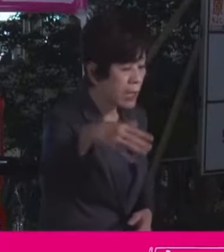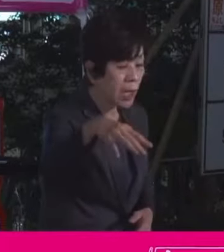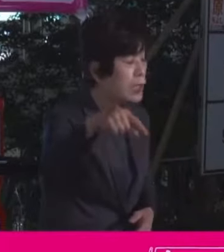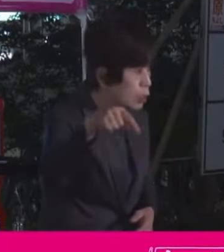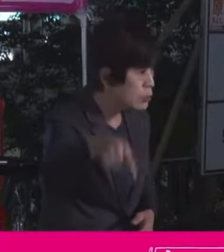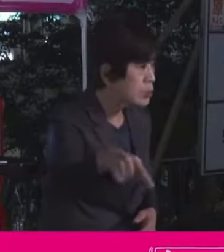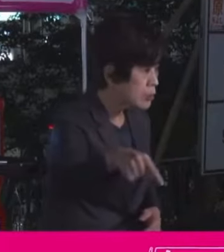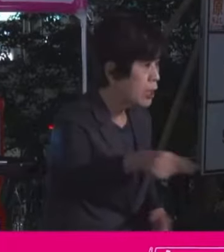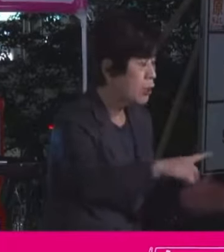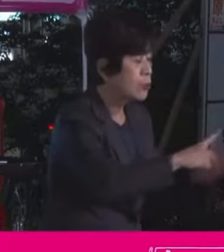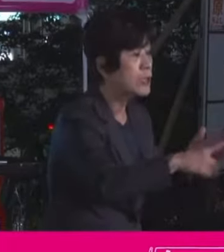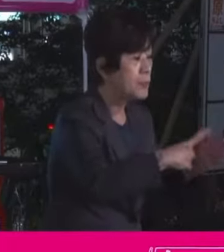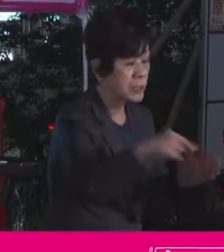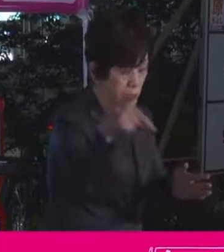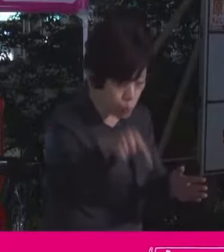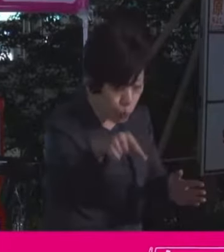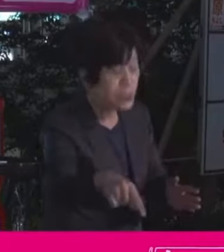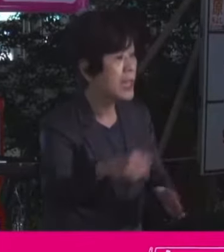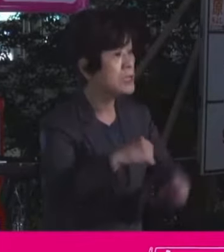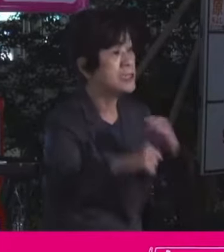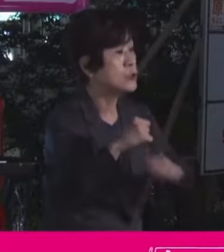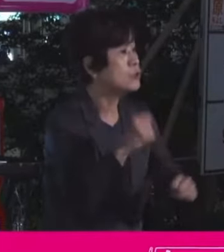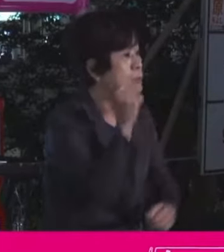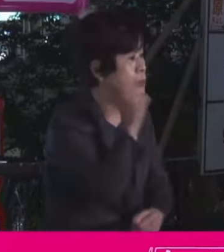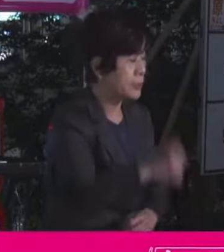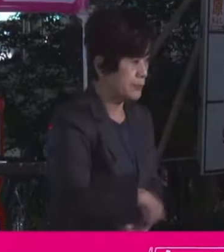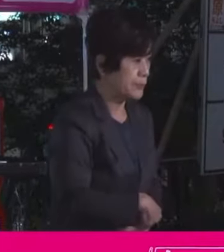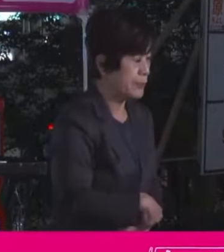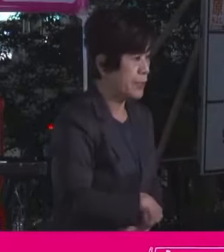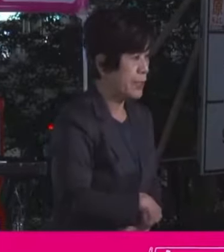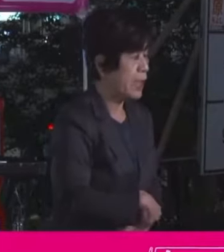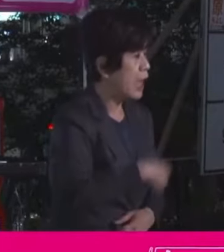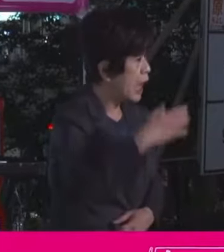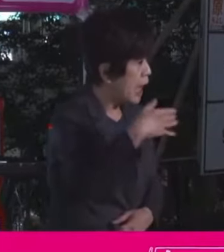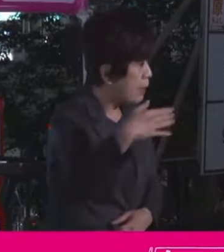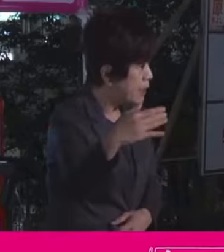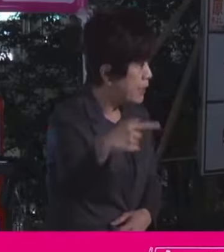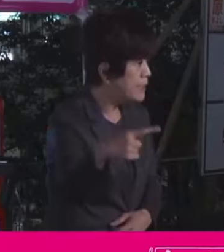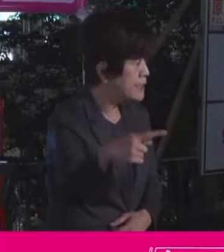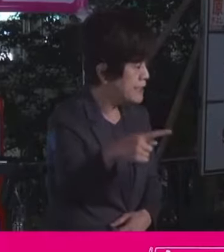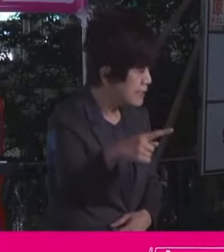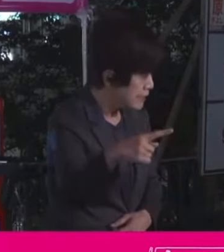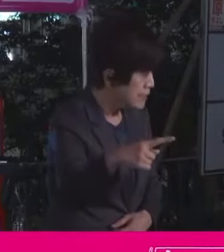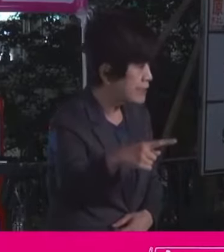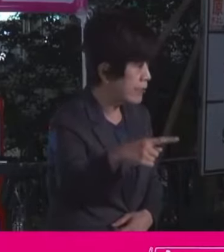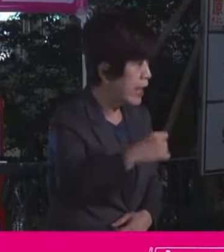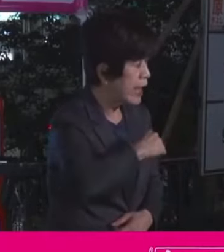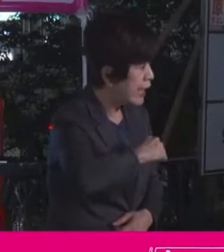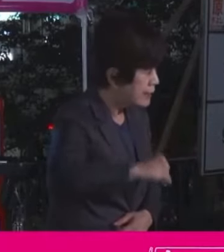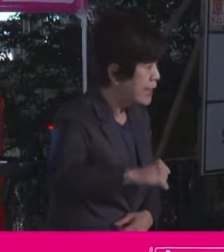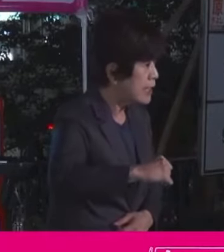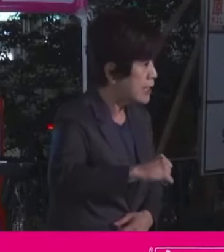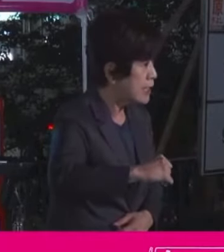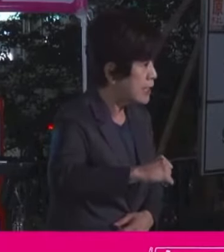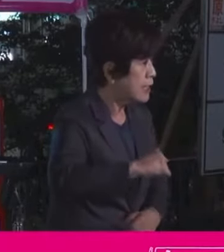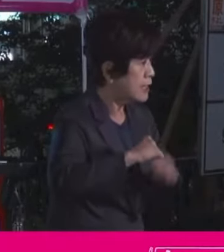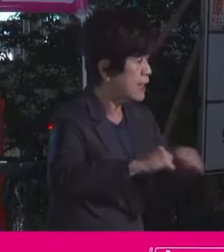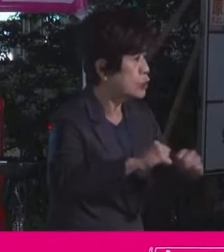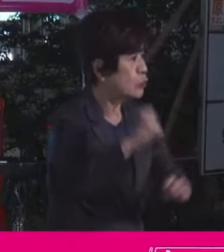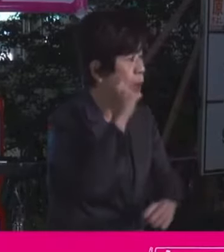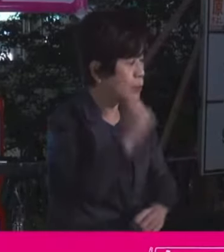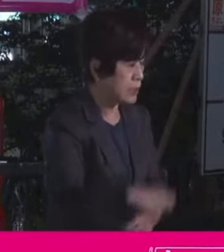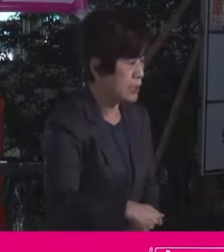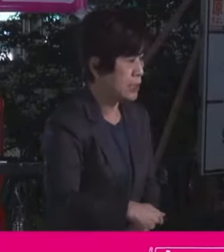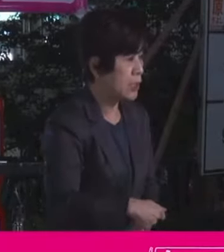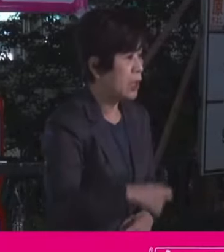軍に。だからこそアメリカはその国でアメリカ軍に勝手なことができなくなる。これを法的